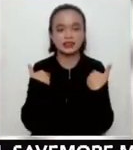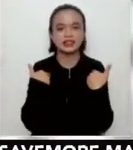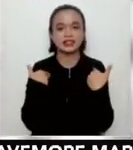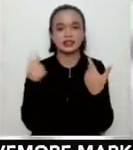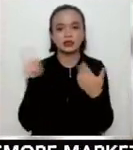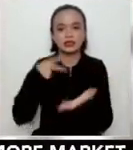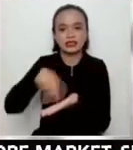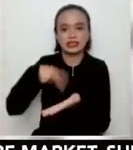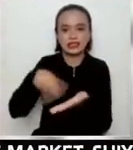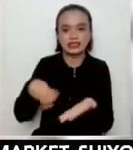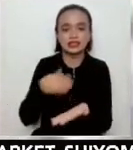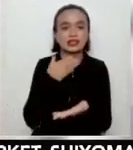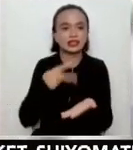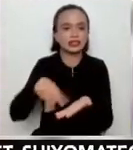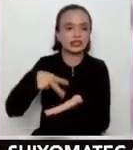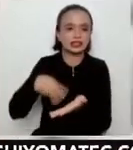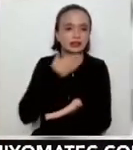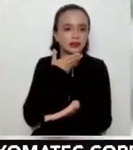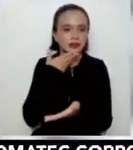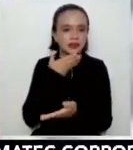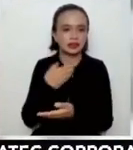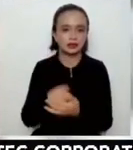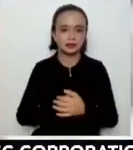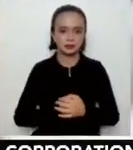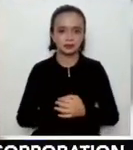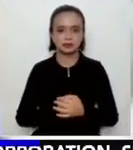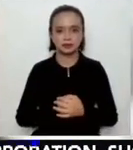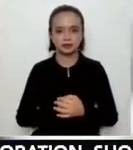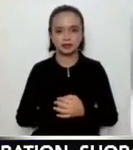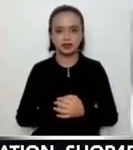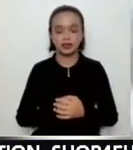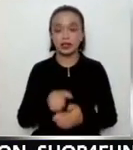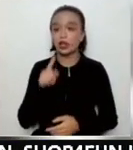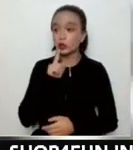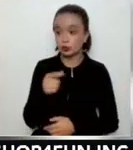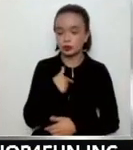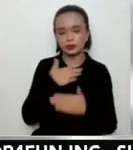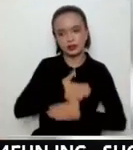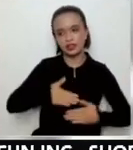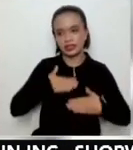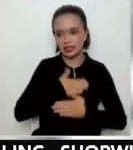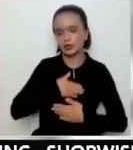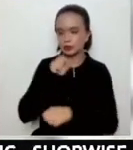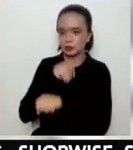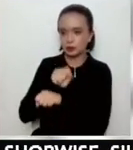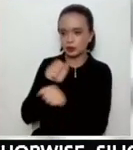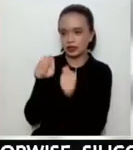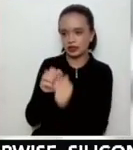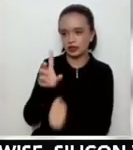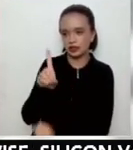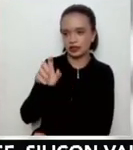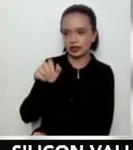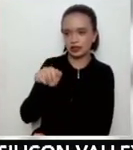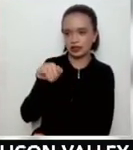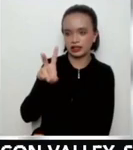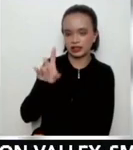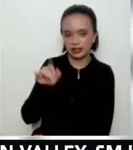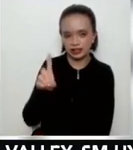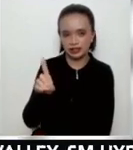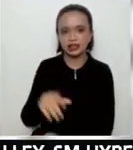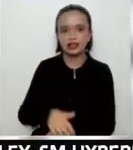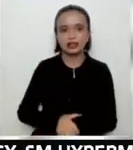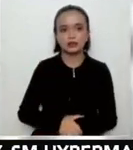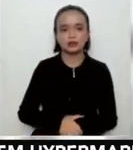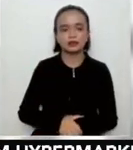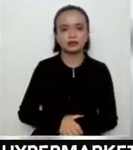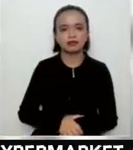on stage. I really enjoy working with David. He's really fun to work with. He